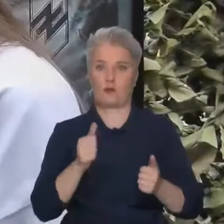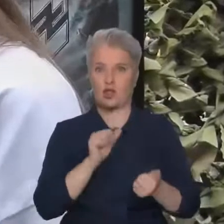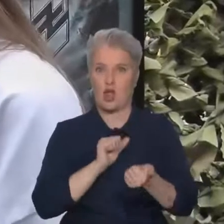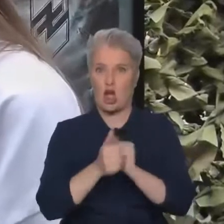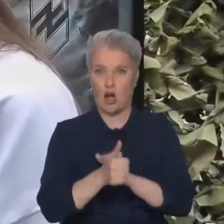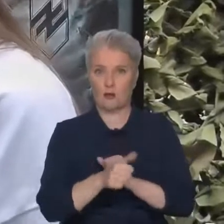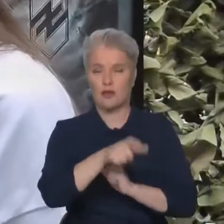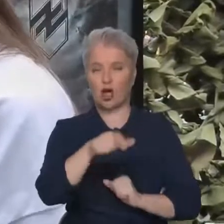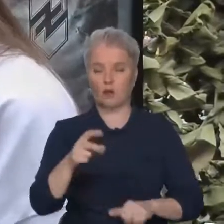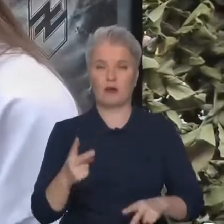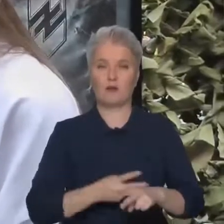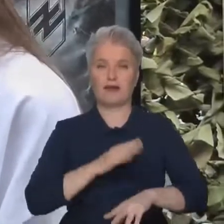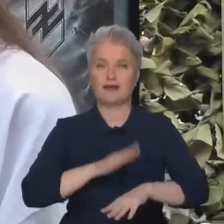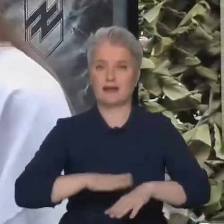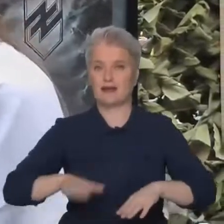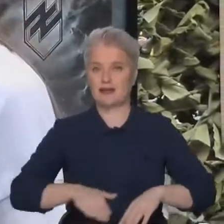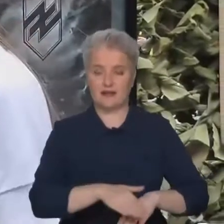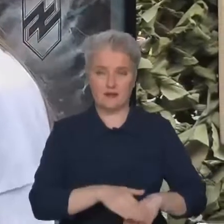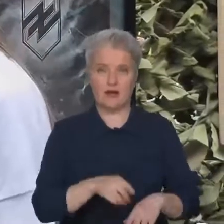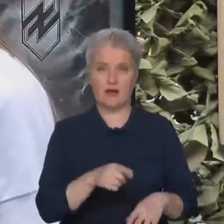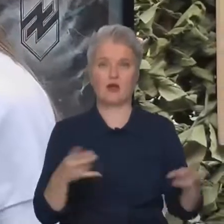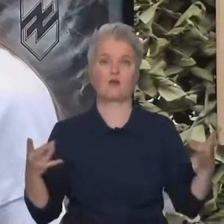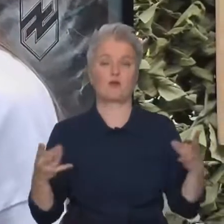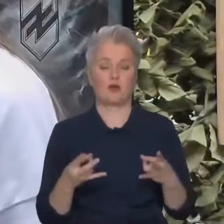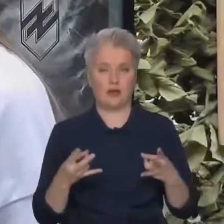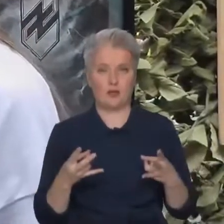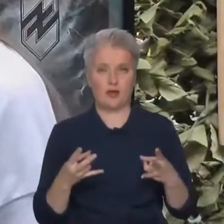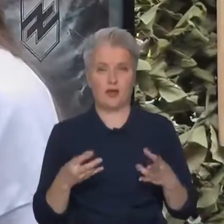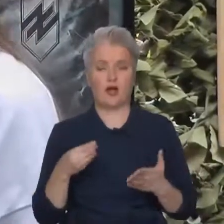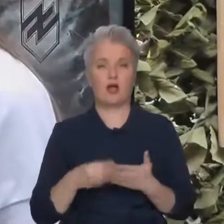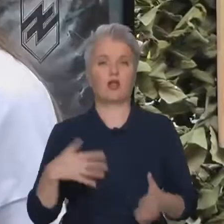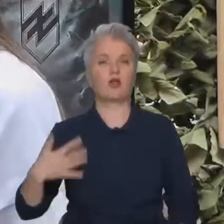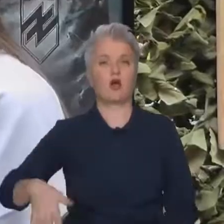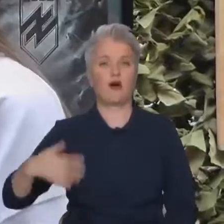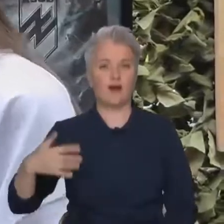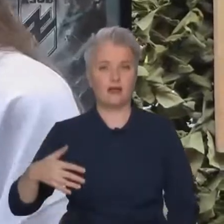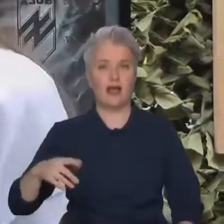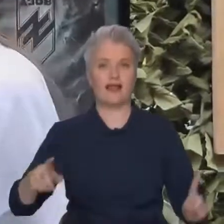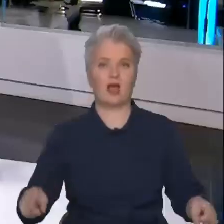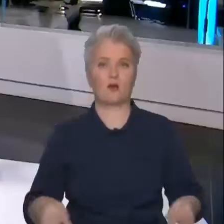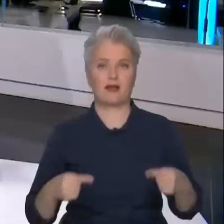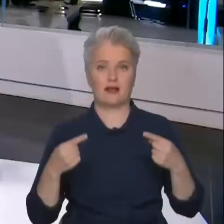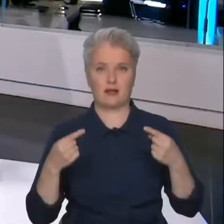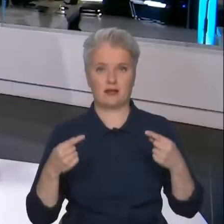хлопці без кінцівок, і їм зрозуміло, що потрібна дороговартісна реабілітація.